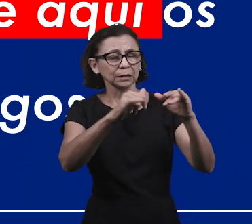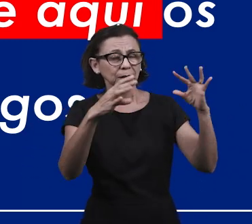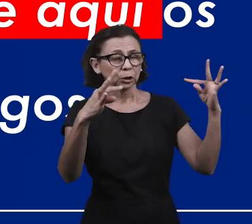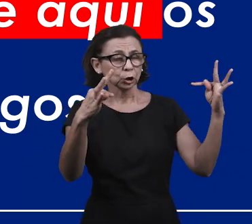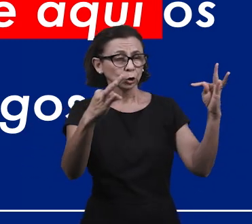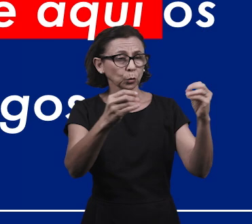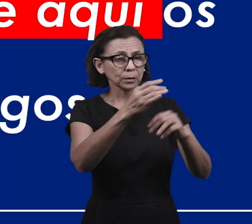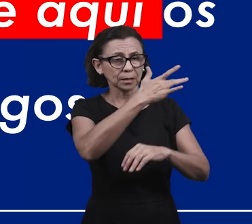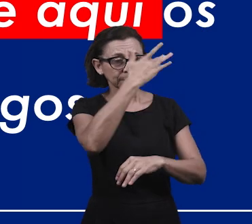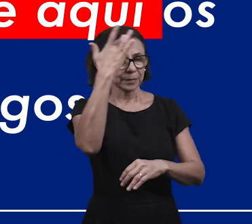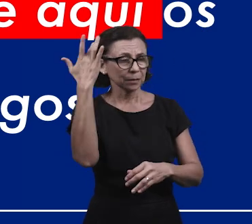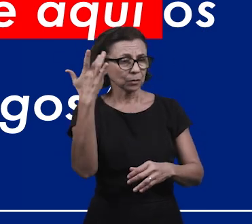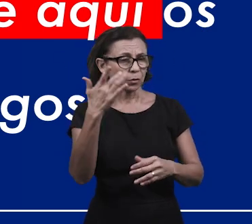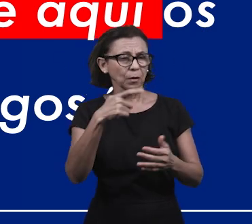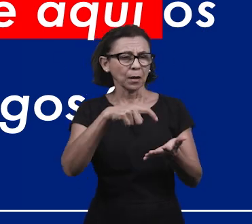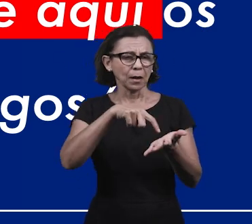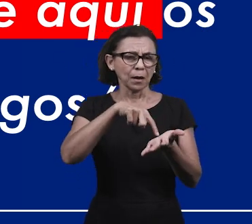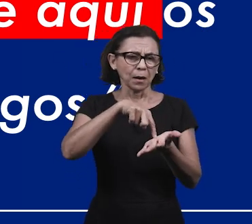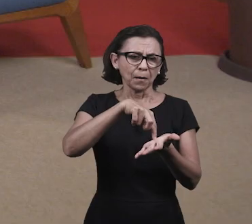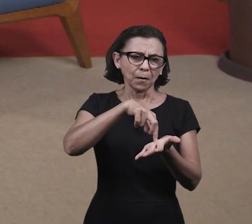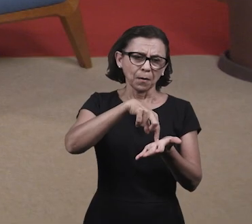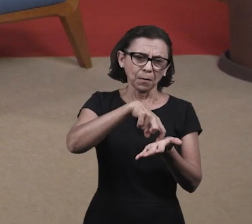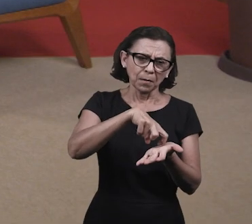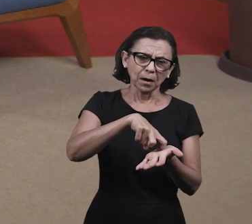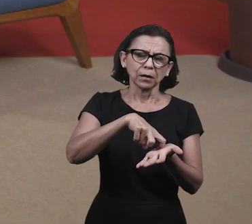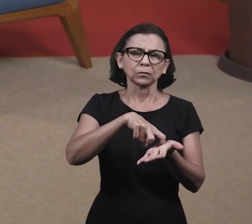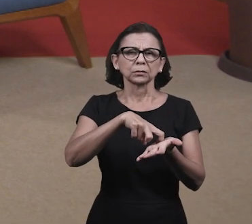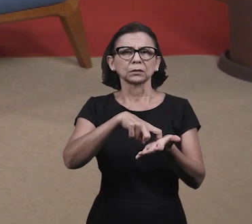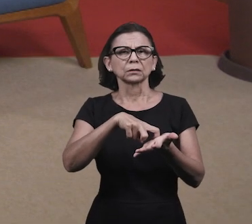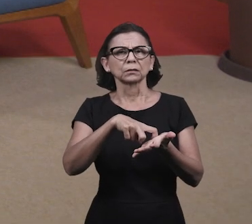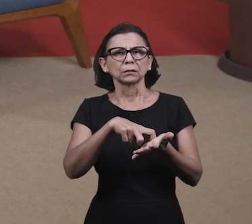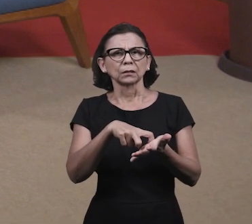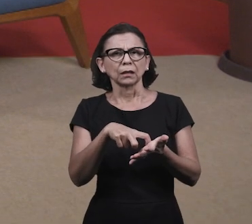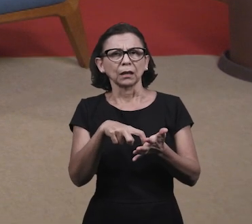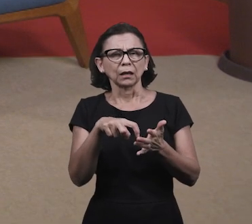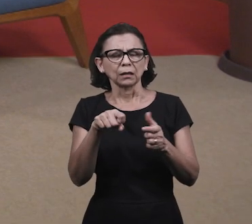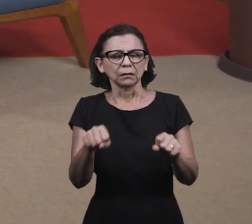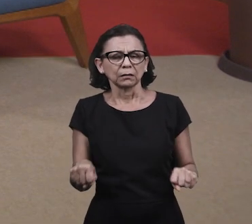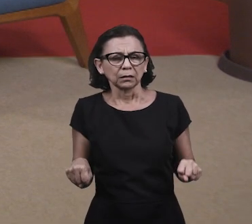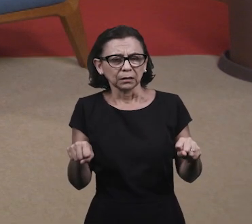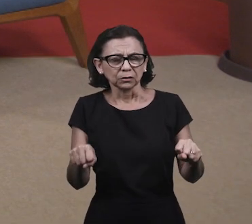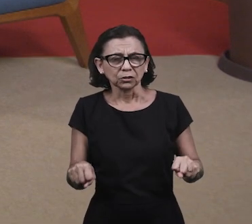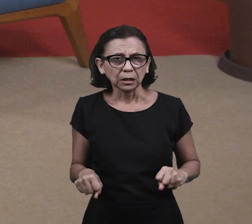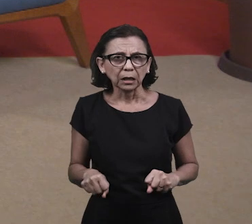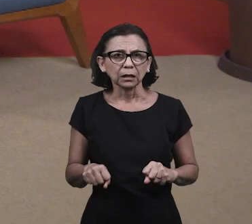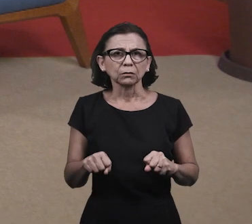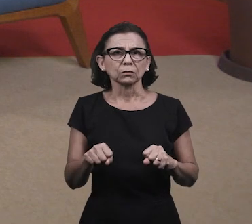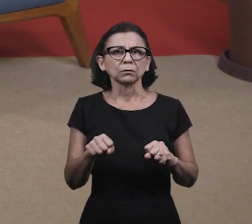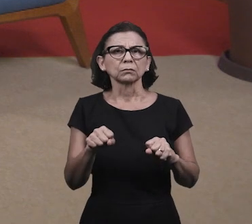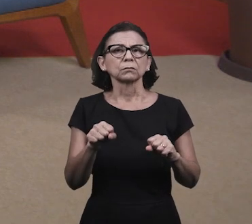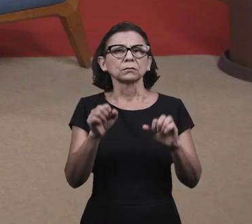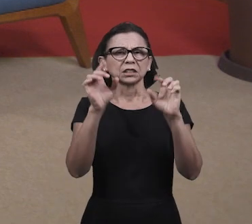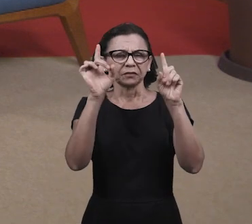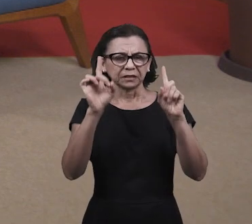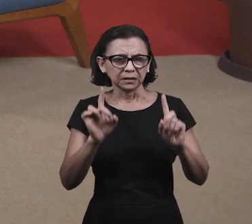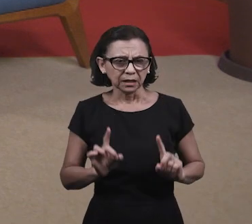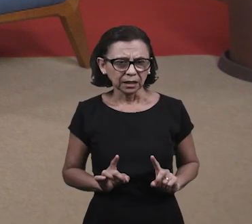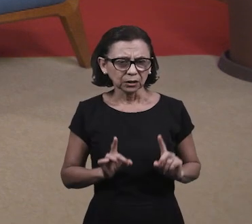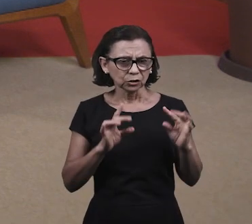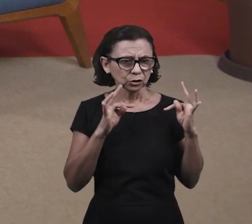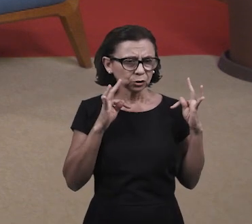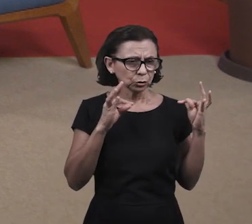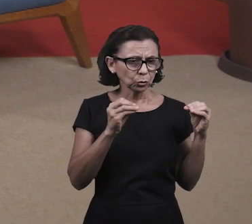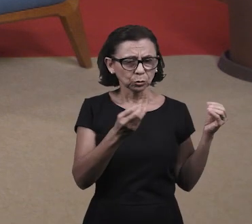euh, les paralytiques, les boiteux et aveugles. Sergio, il vaut le coup de dire ici, parce